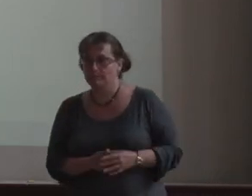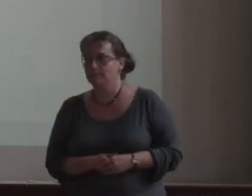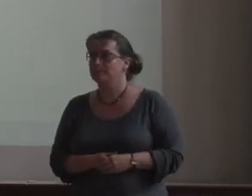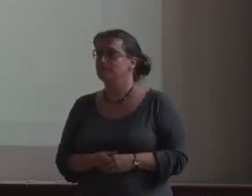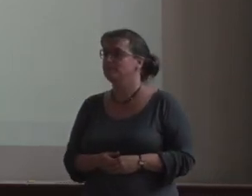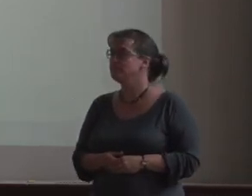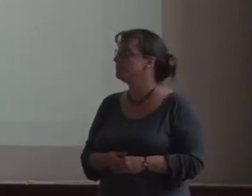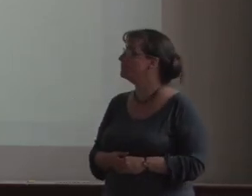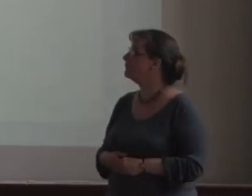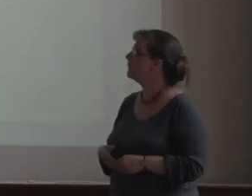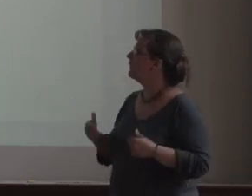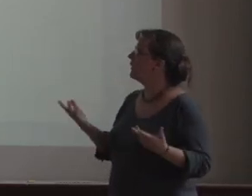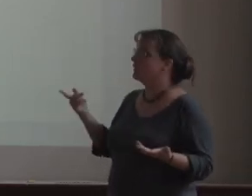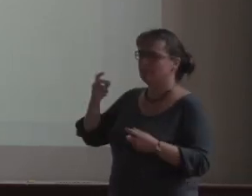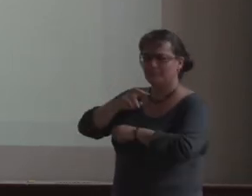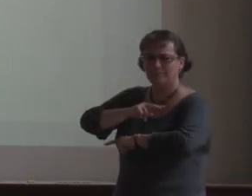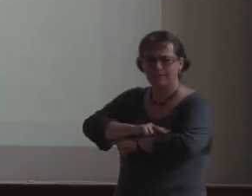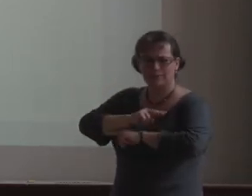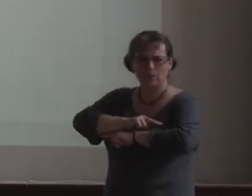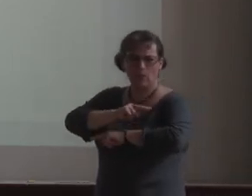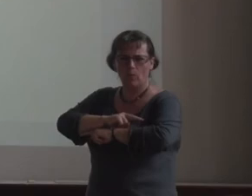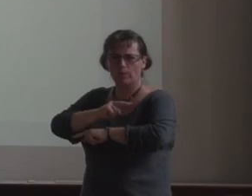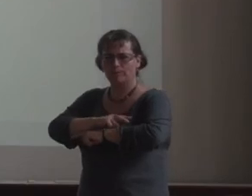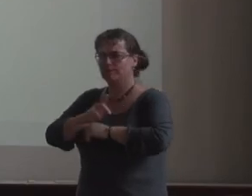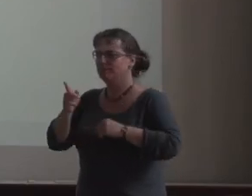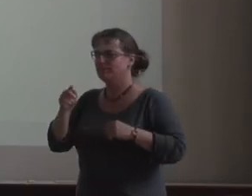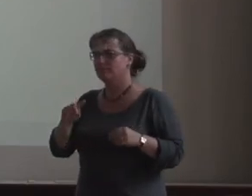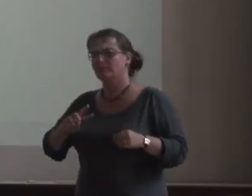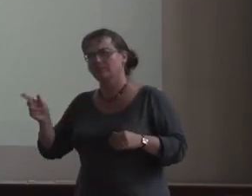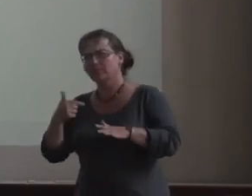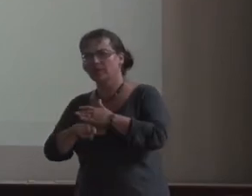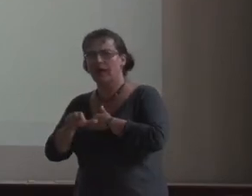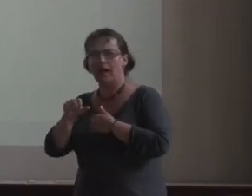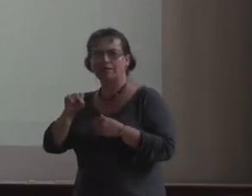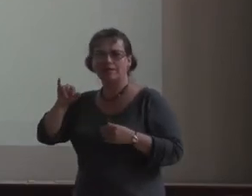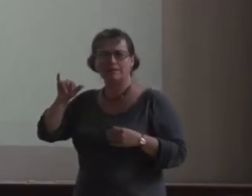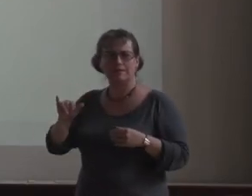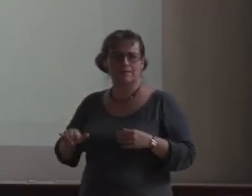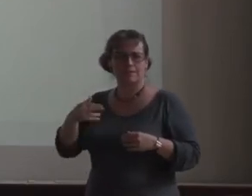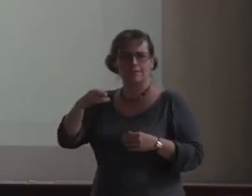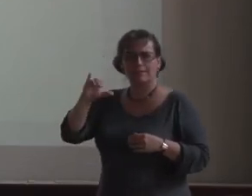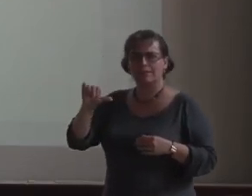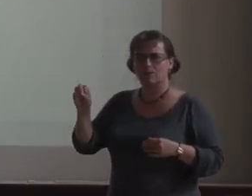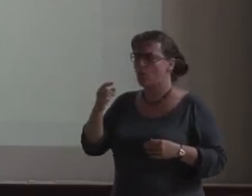mais où est Python et Async.io dans tout ça? Je vais y venir.